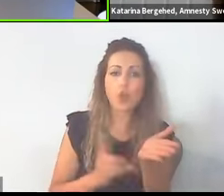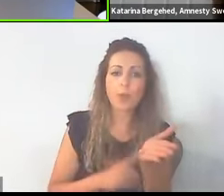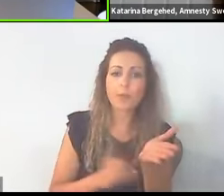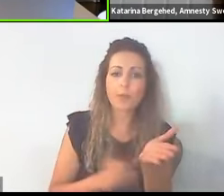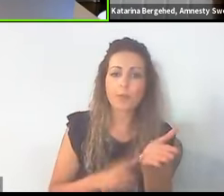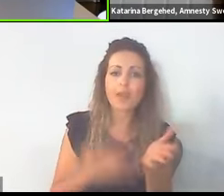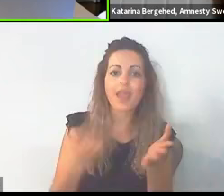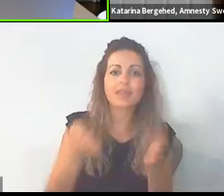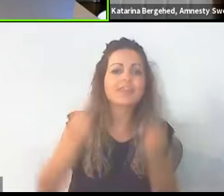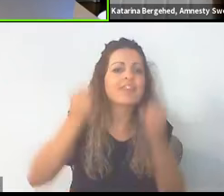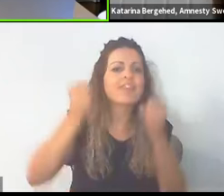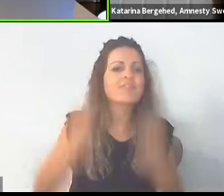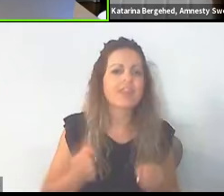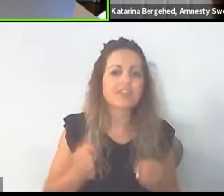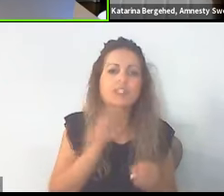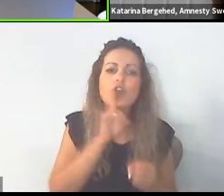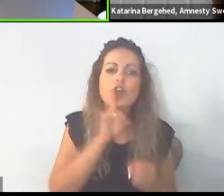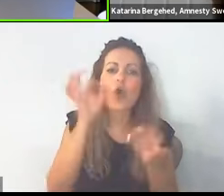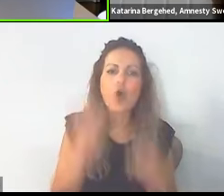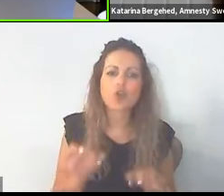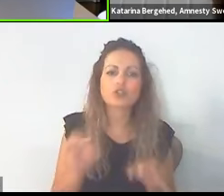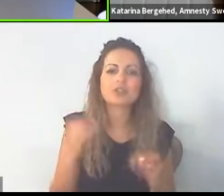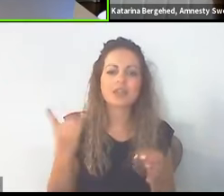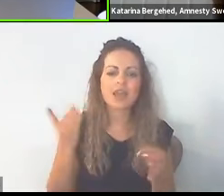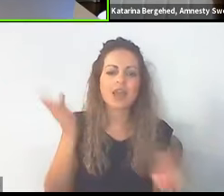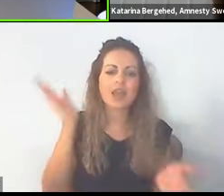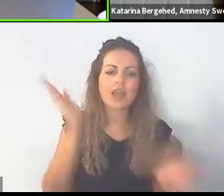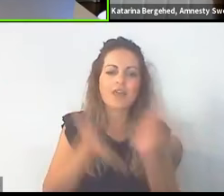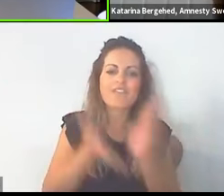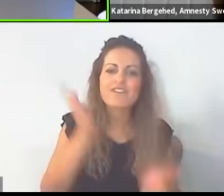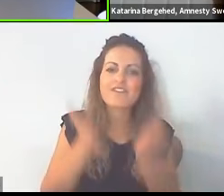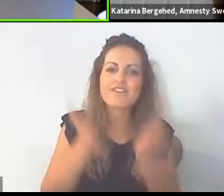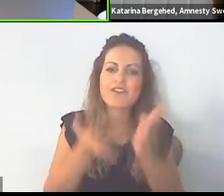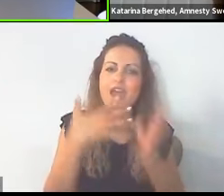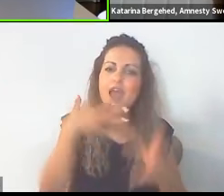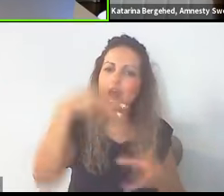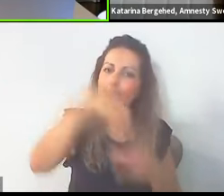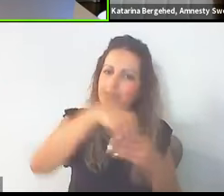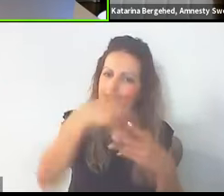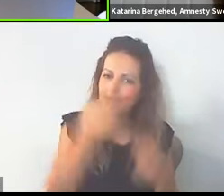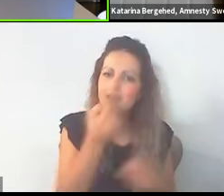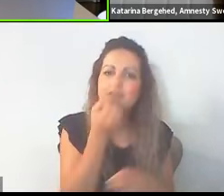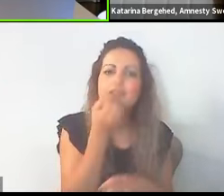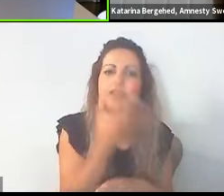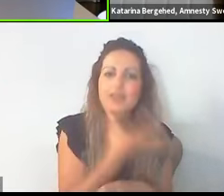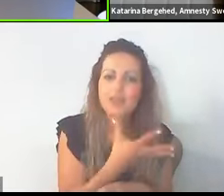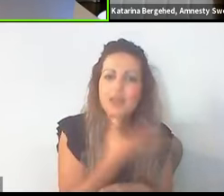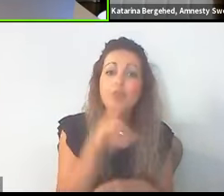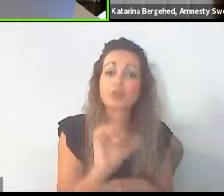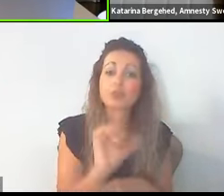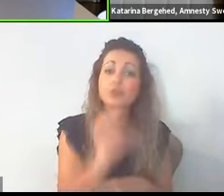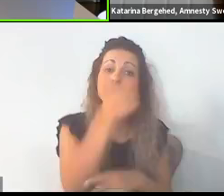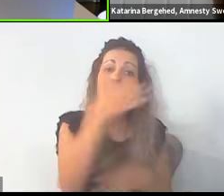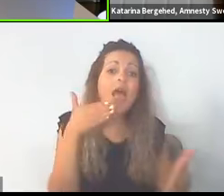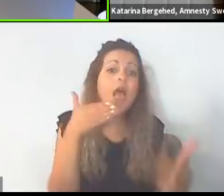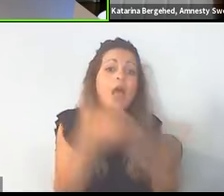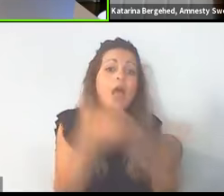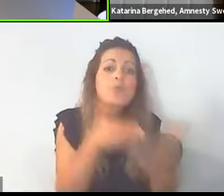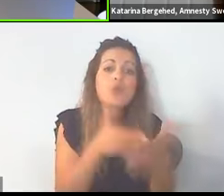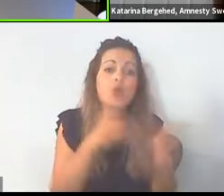στην συνένεση, ήταν ένα από τα πολλά εμπόδια στην πρόσβαση στη δικαιοσύνη